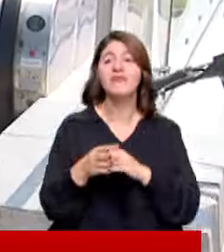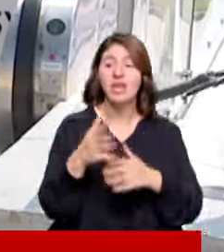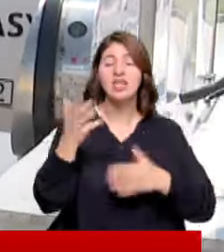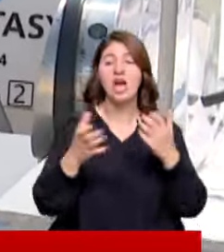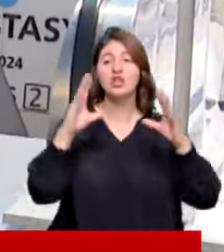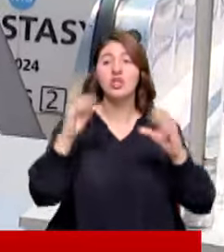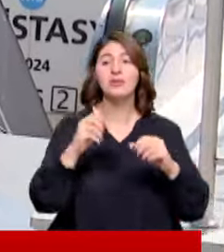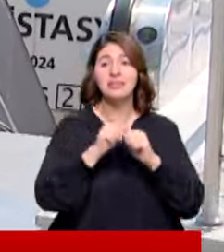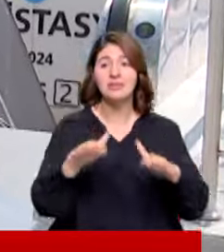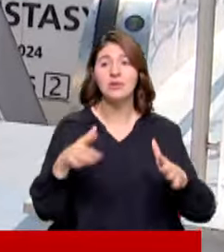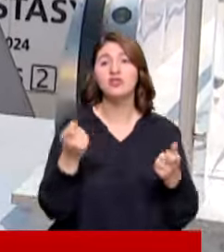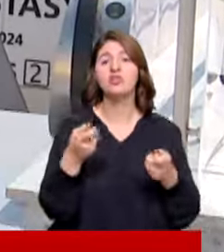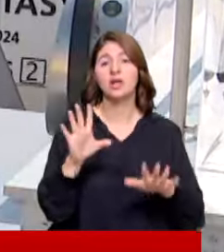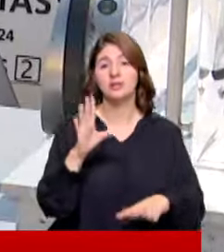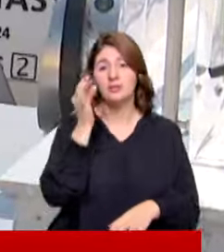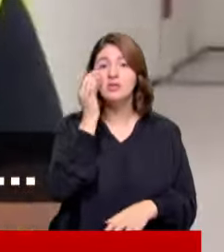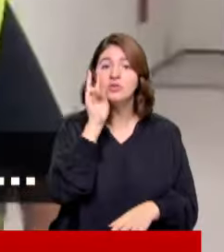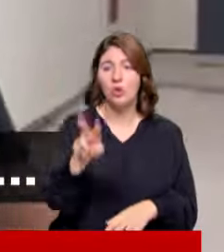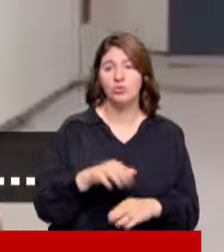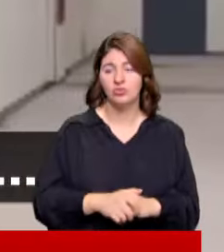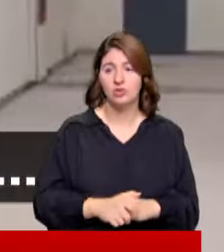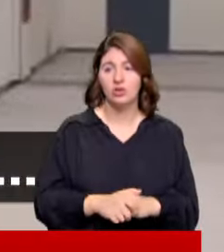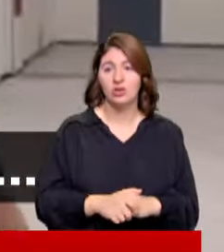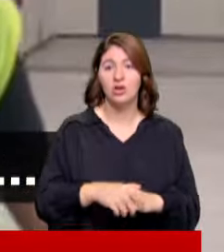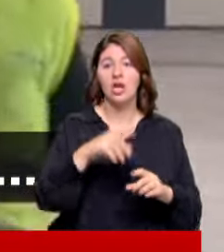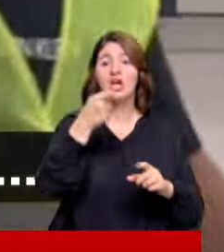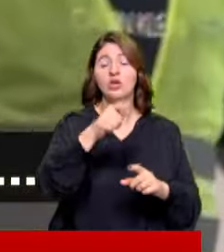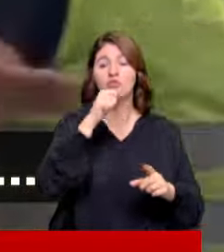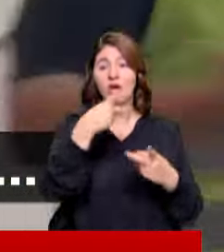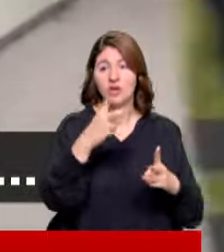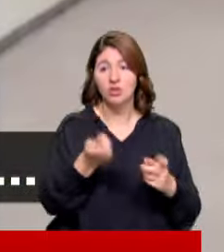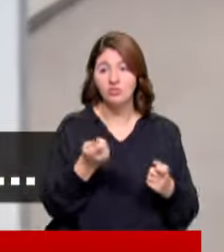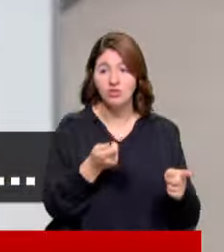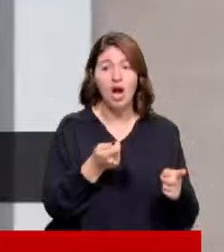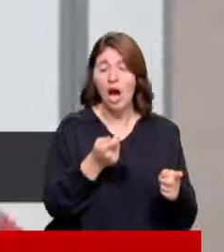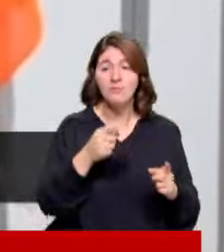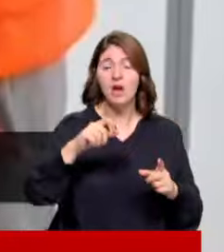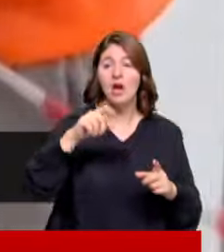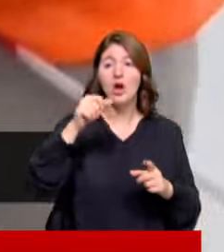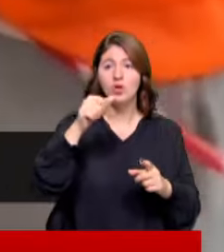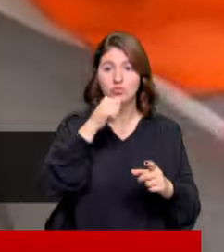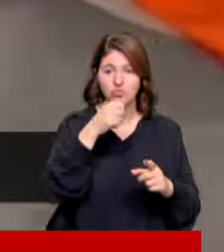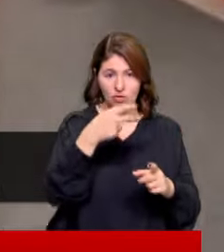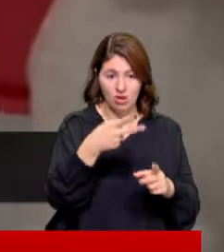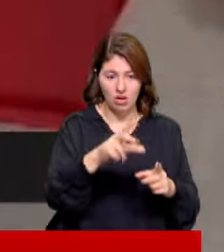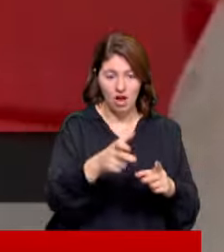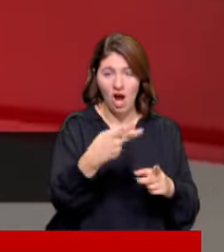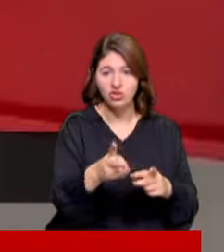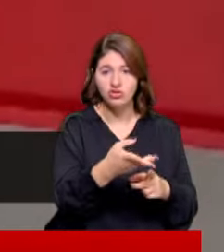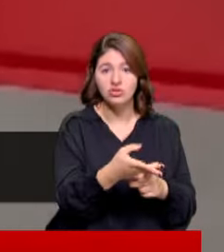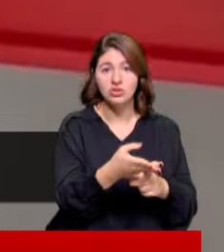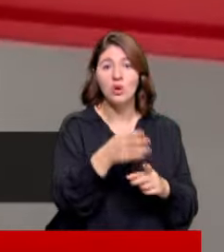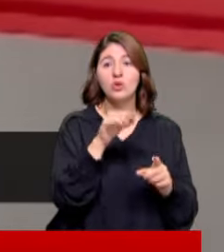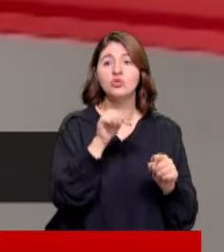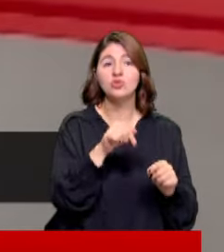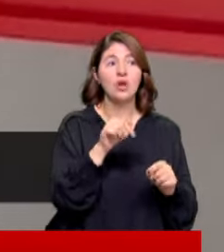yangın söndürme sisteminin çalışmadığına şahit olduk. İşçiler suyu açmaya çalışıyorlar ama vana açık olmasına rağmen